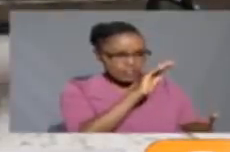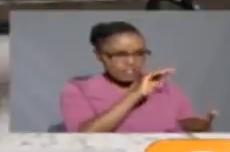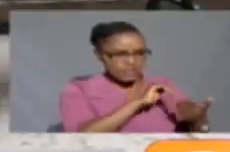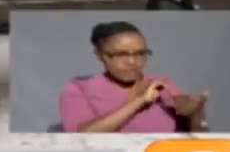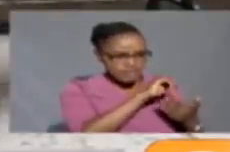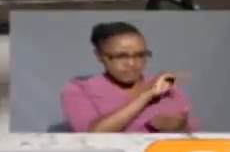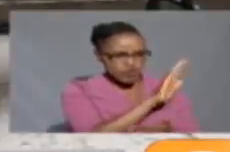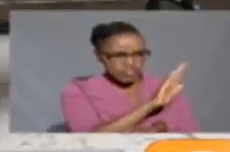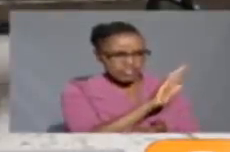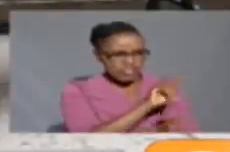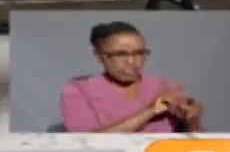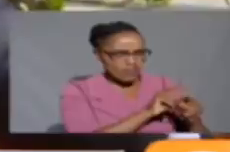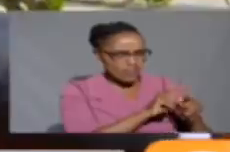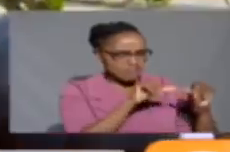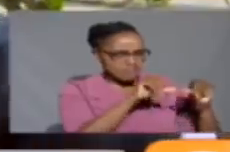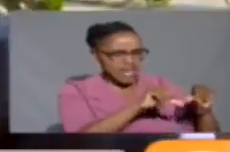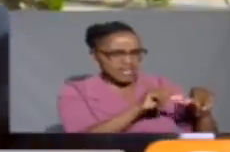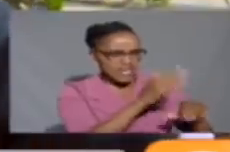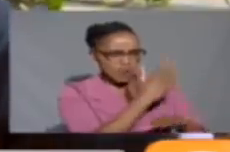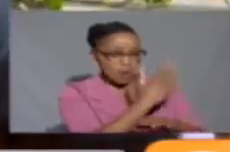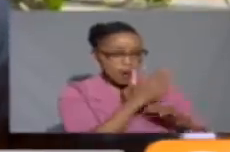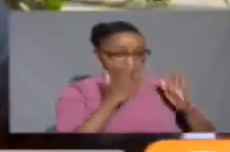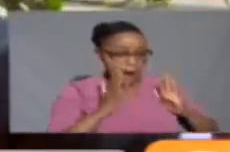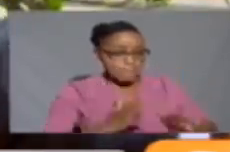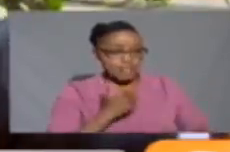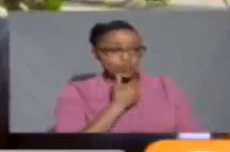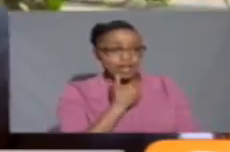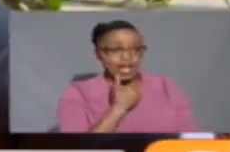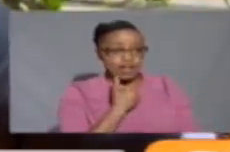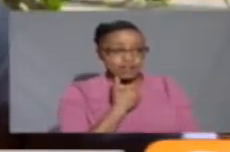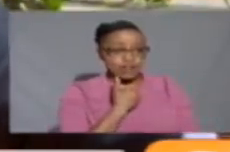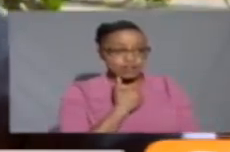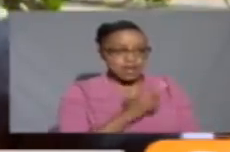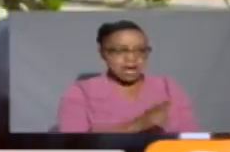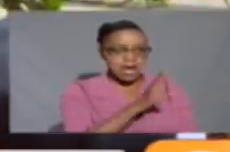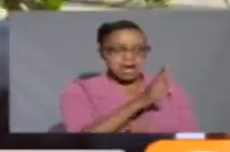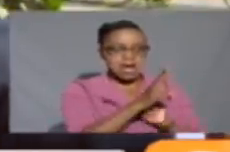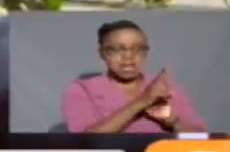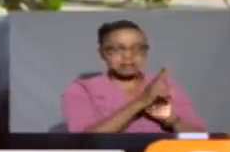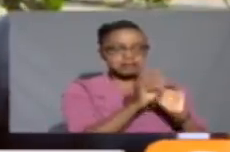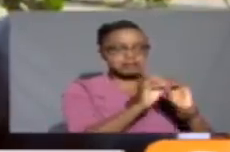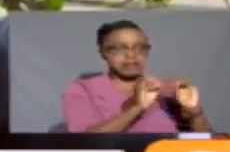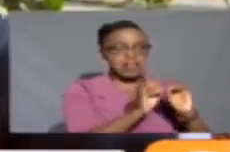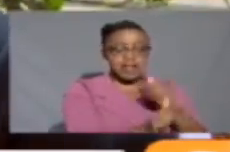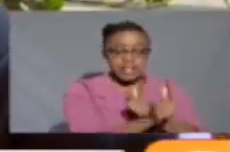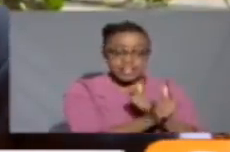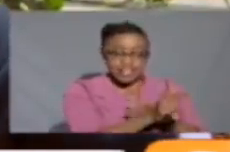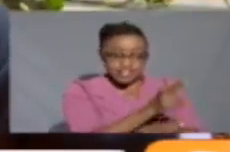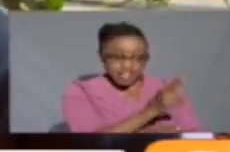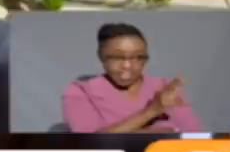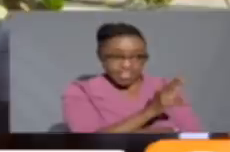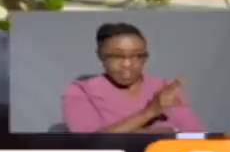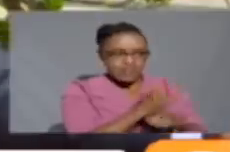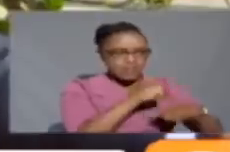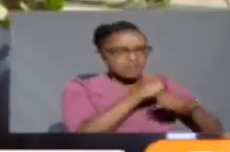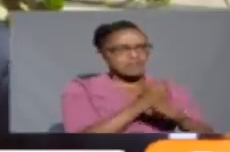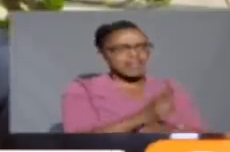the most lethal weapon a human being has is not a gun. Because a human being can make a